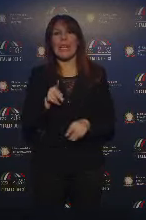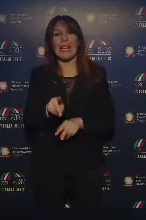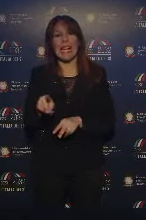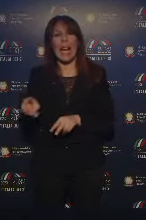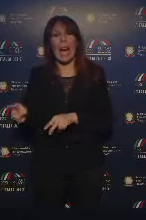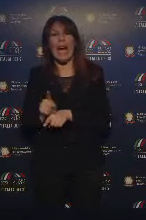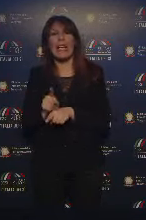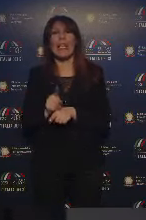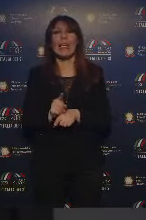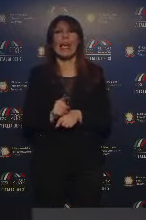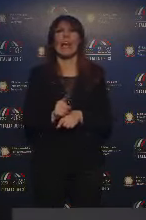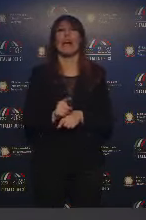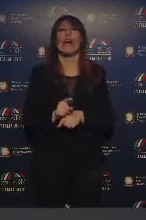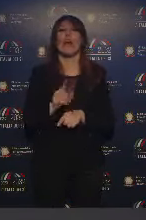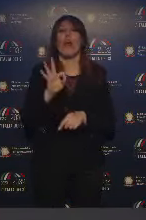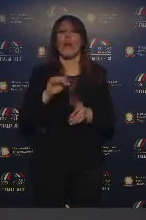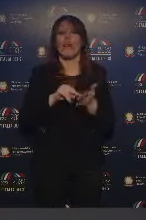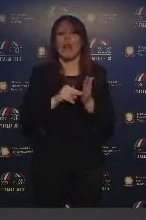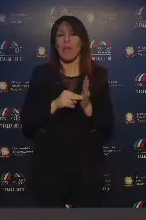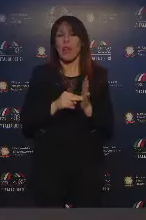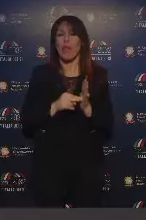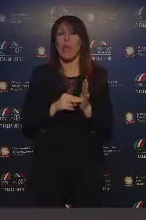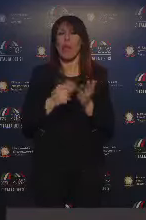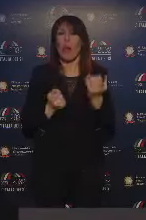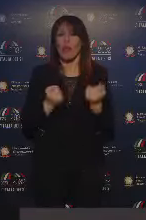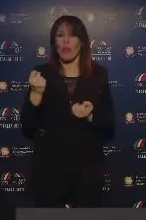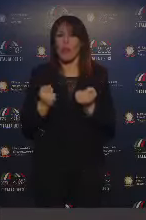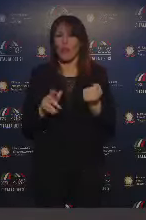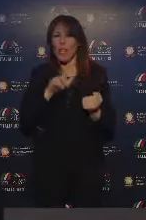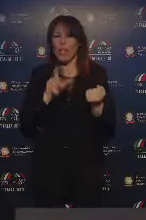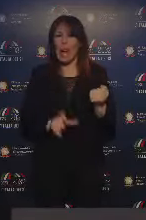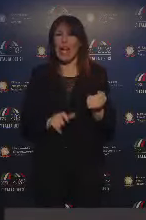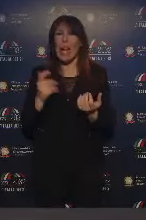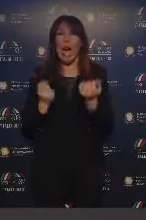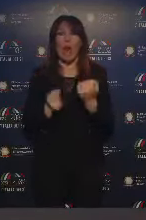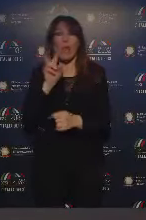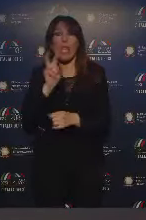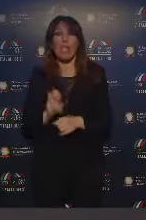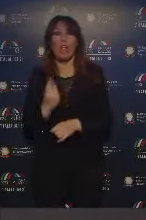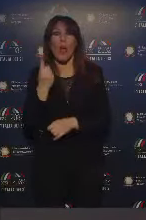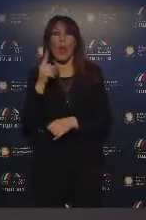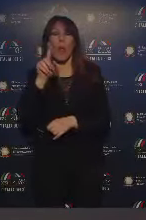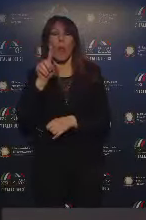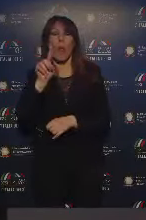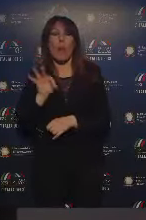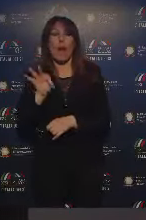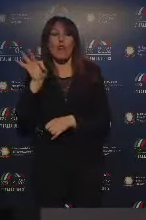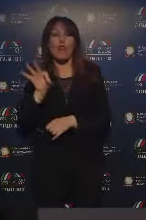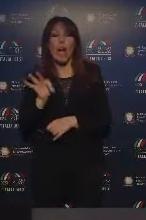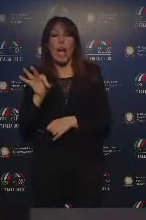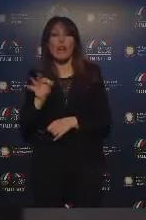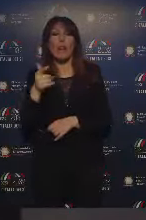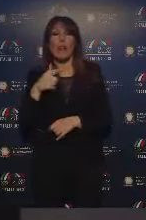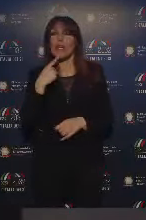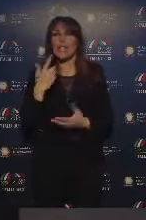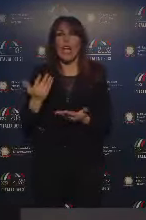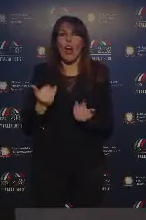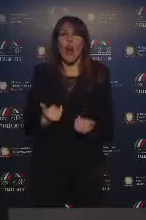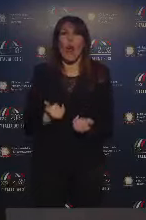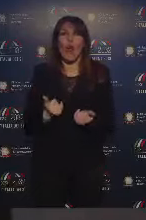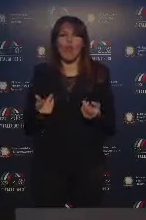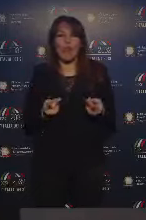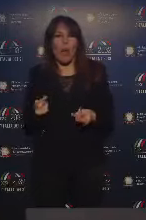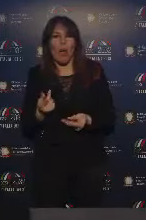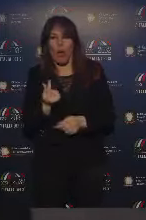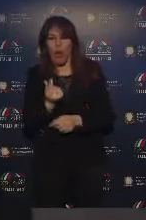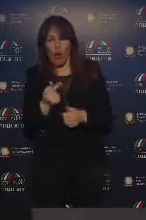Italia le auto elettriche sono l'1 per l' 1% Evidentemente perché il consumatore fa due conti sul